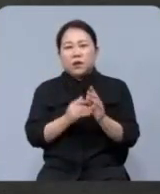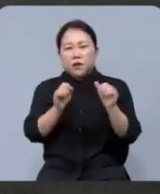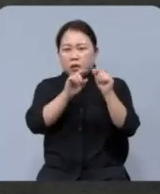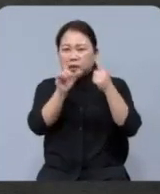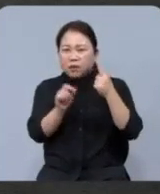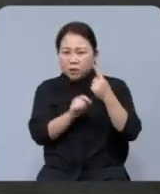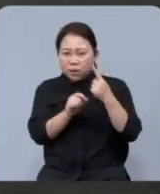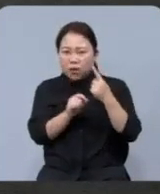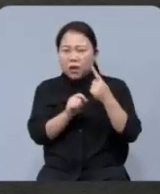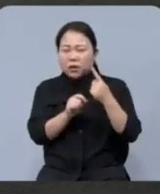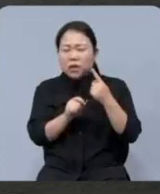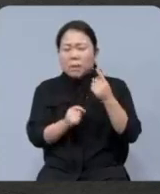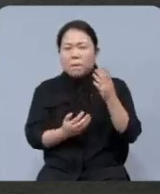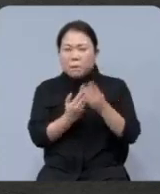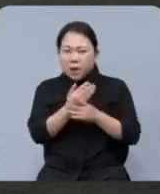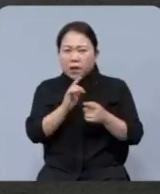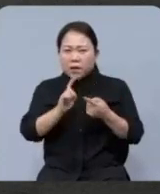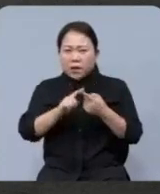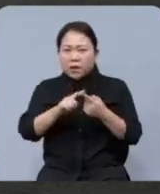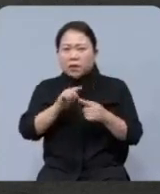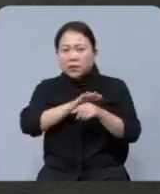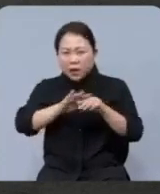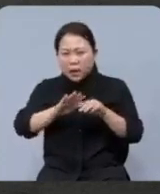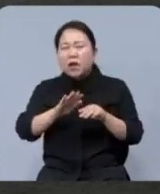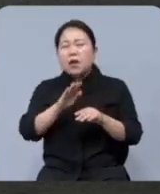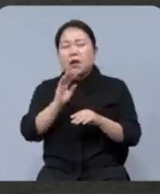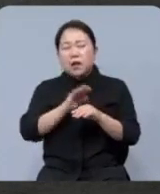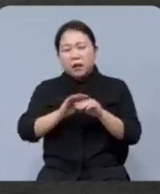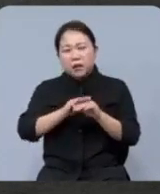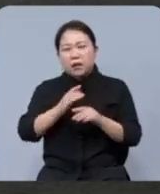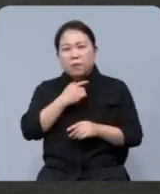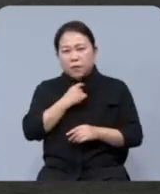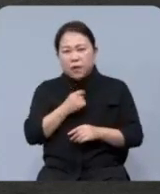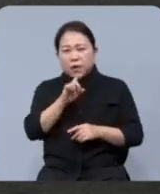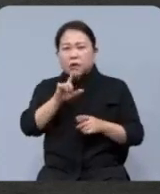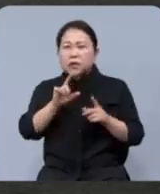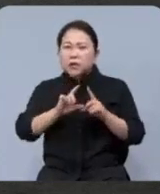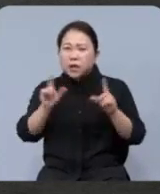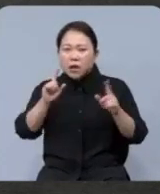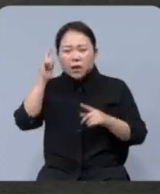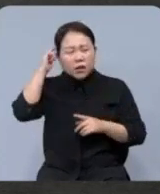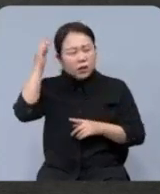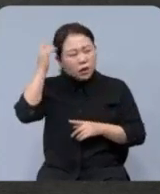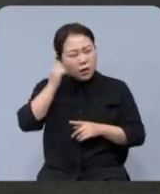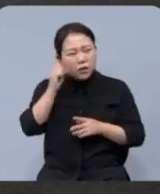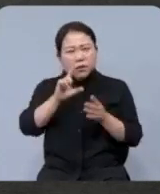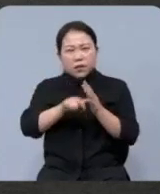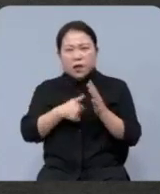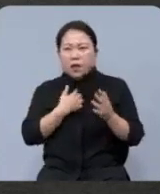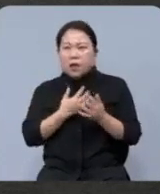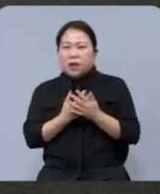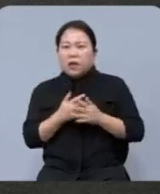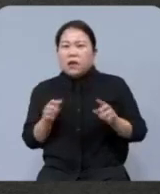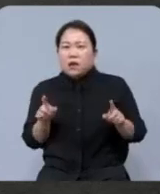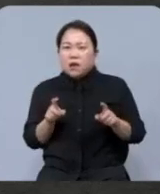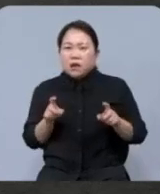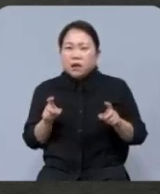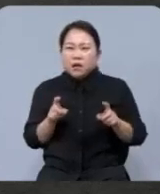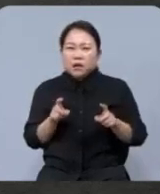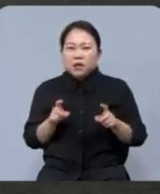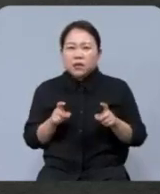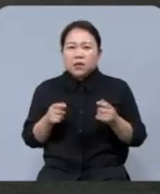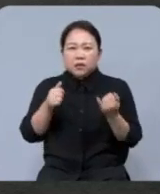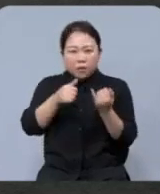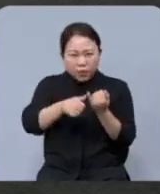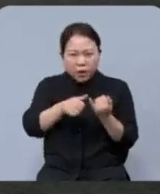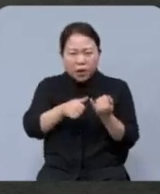꼭 좋게 해결됐으면 좋겠다. 그날만 생각하면 손이 막 엄청 떨리고 심장이 두근댄다 등